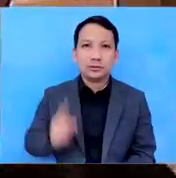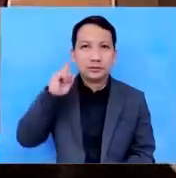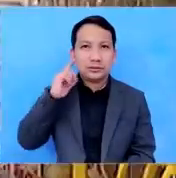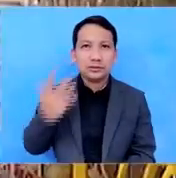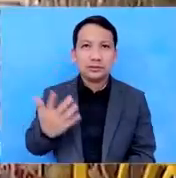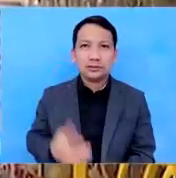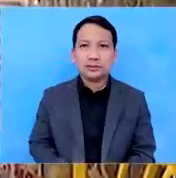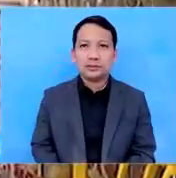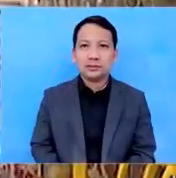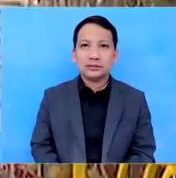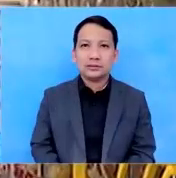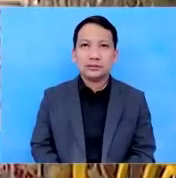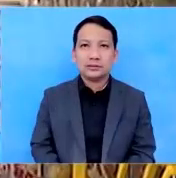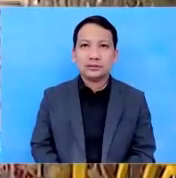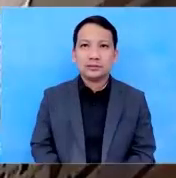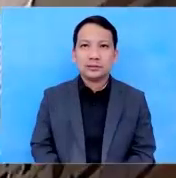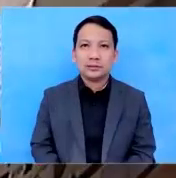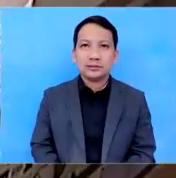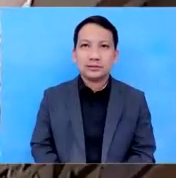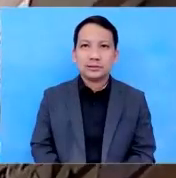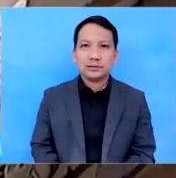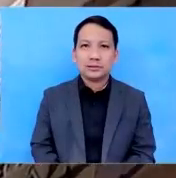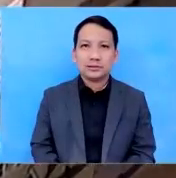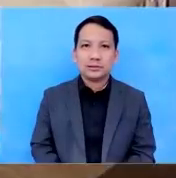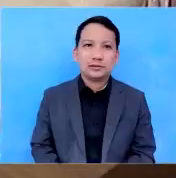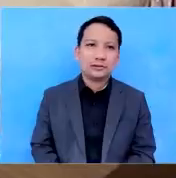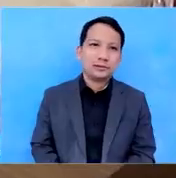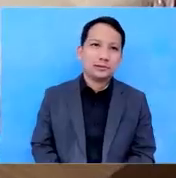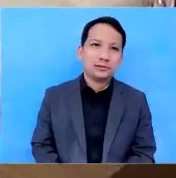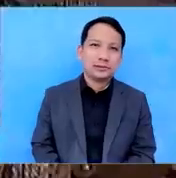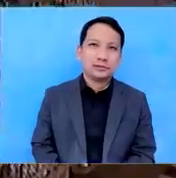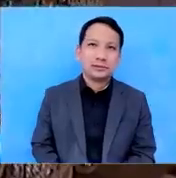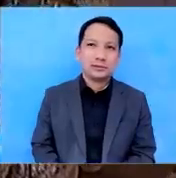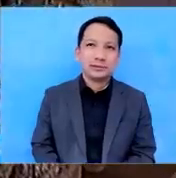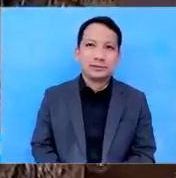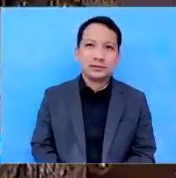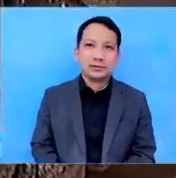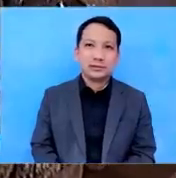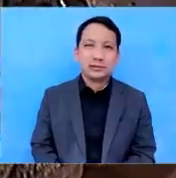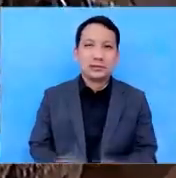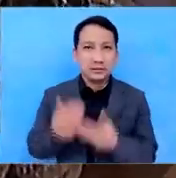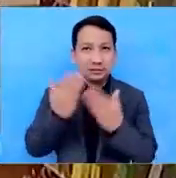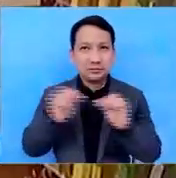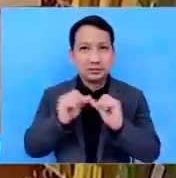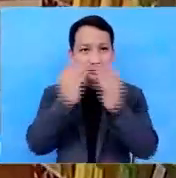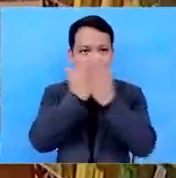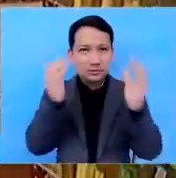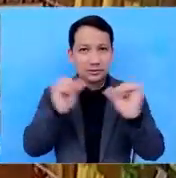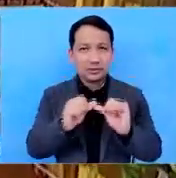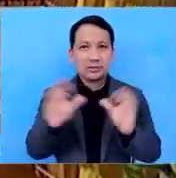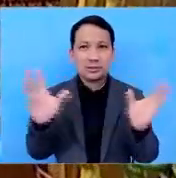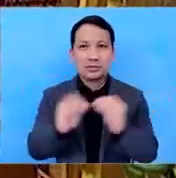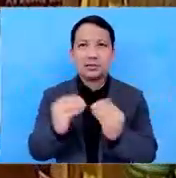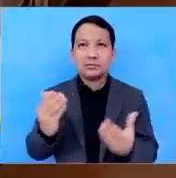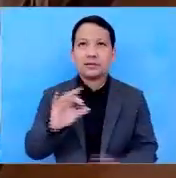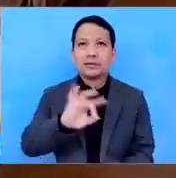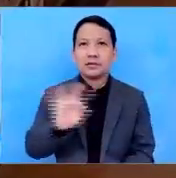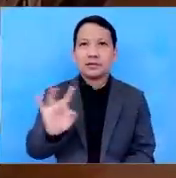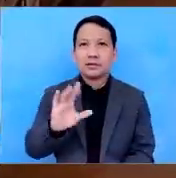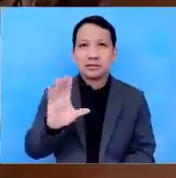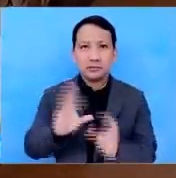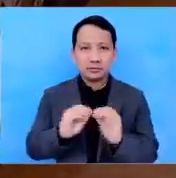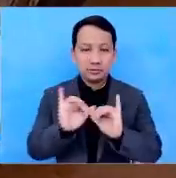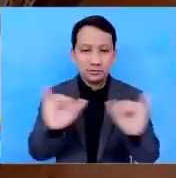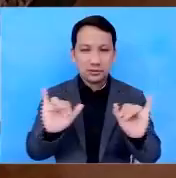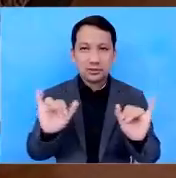sibuyas. Mabibili rito ang iba't ibang gamit sa bahay tulad ng plato, baso at dekorasyon na nagkakahalaga ng 88 pesos kapalit ng